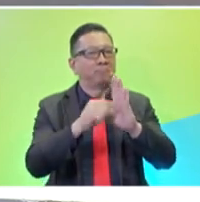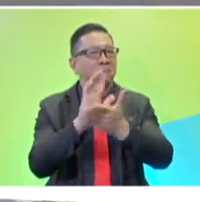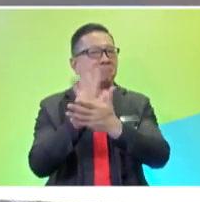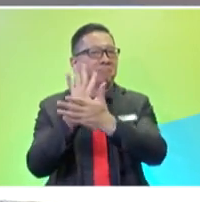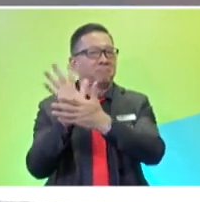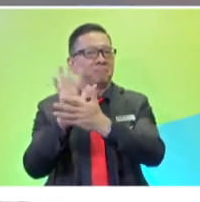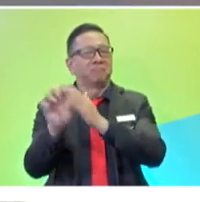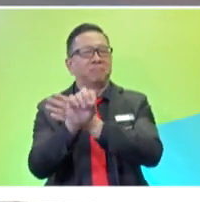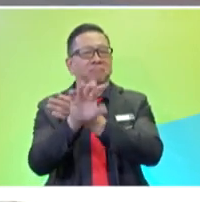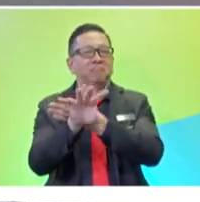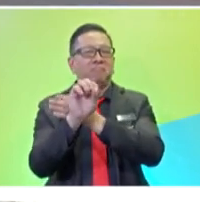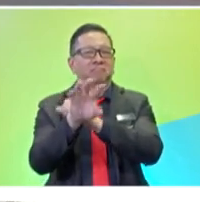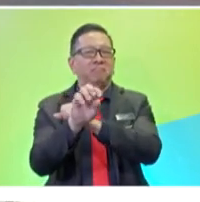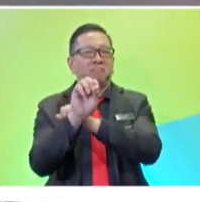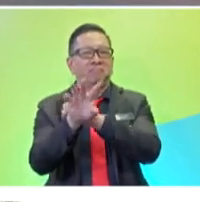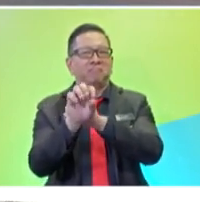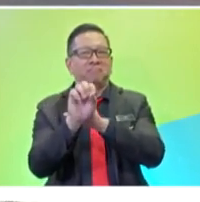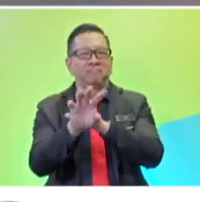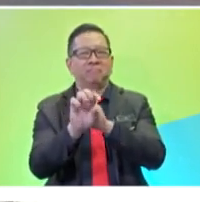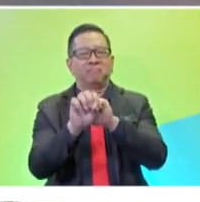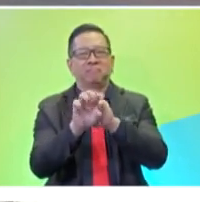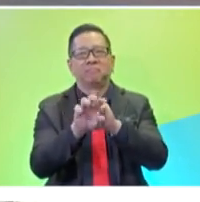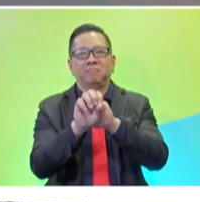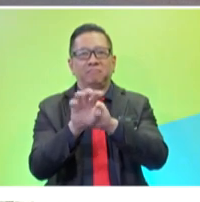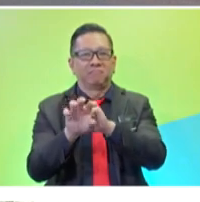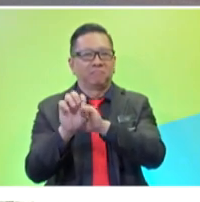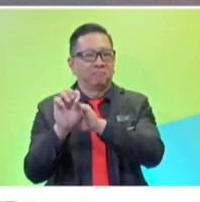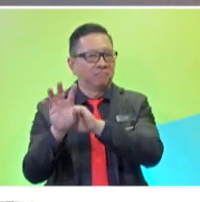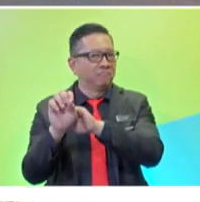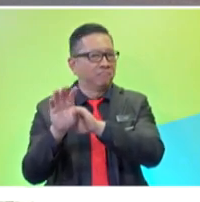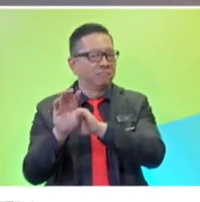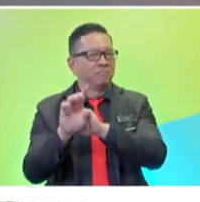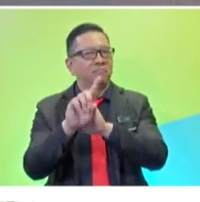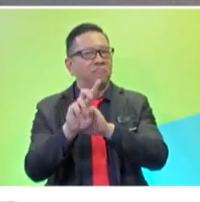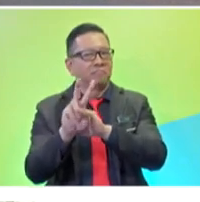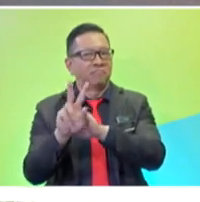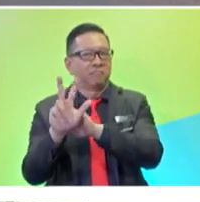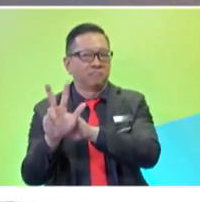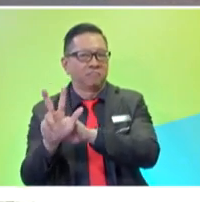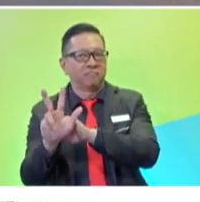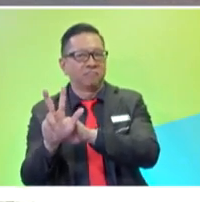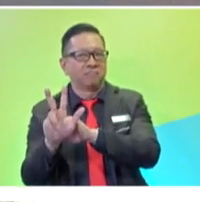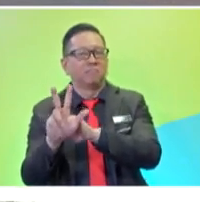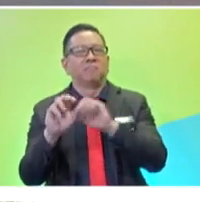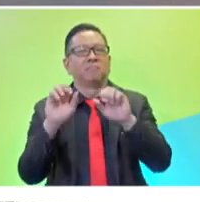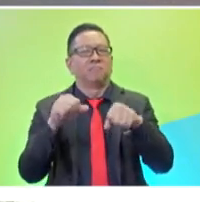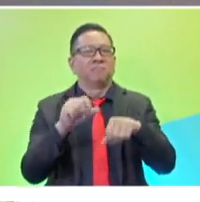kalau memamerkan iklan satu ataupun dua tiga jenis produk